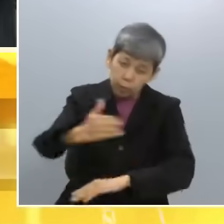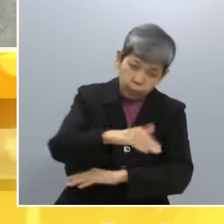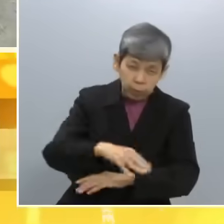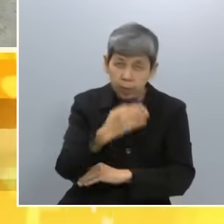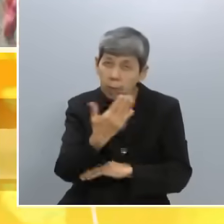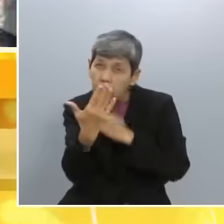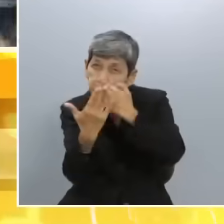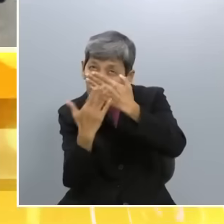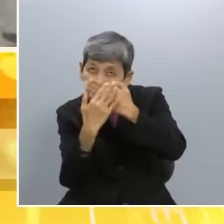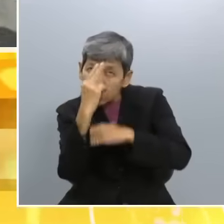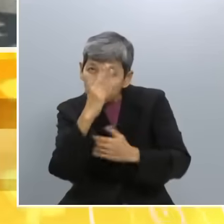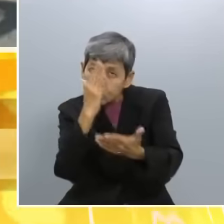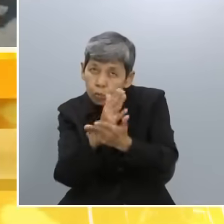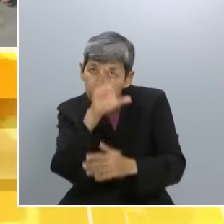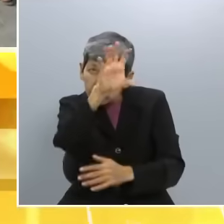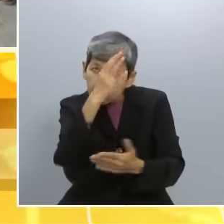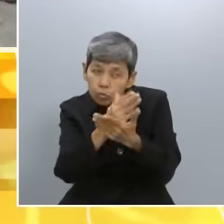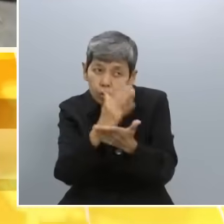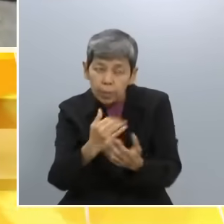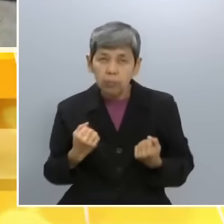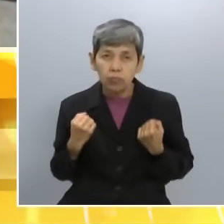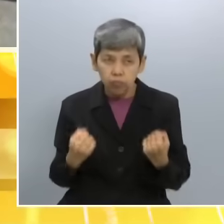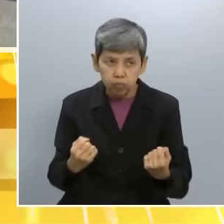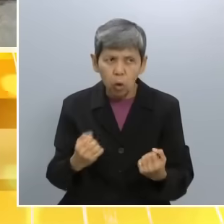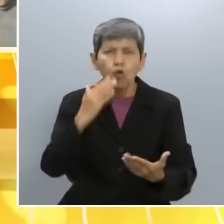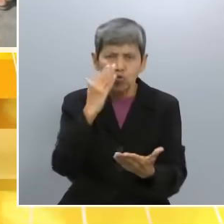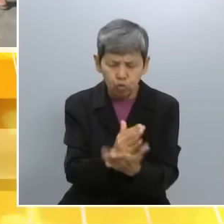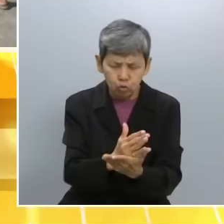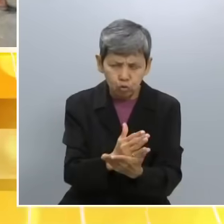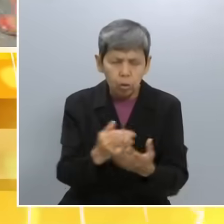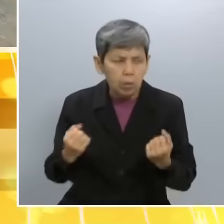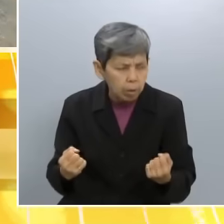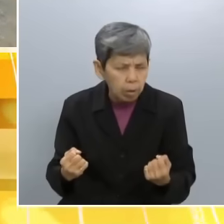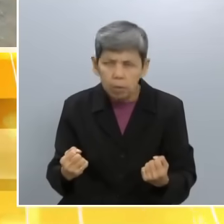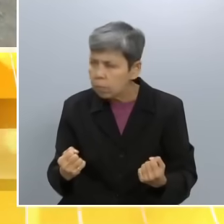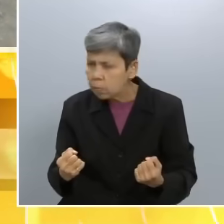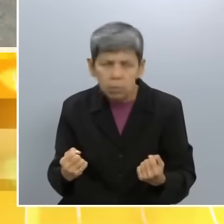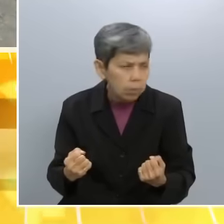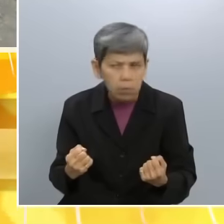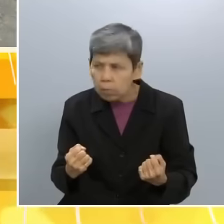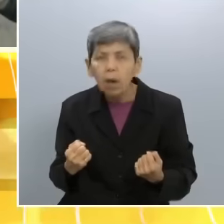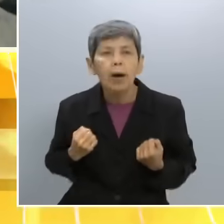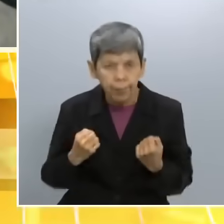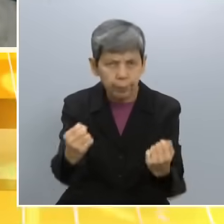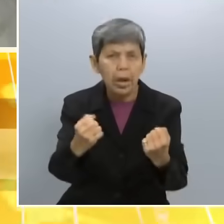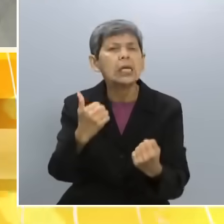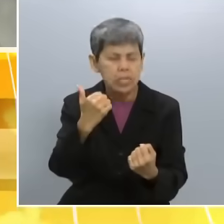เจะมีป้ายคำว่าหยุดค่ะคือยังไงหยุดเถอะแล้วดูให้ดีแล้วค่อยไป